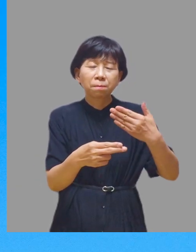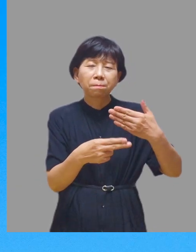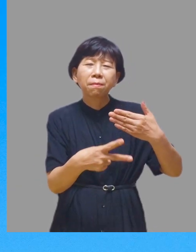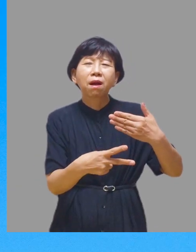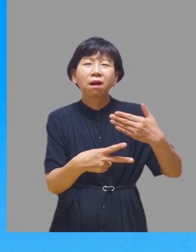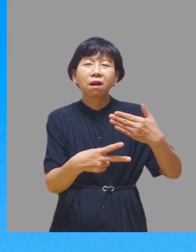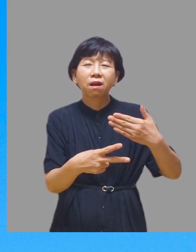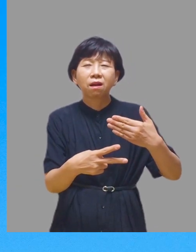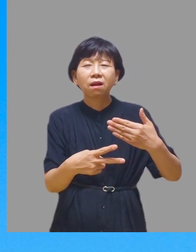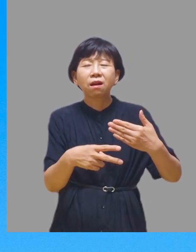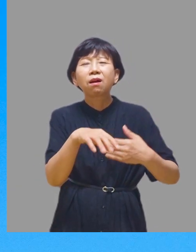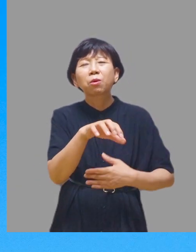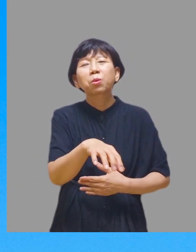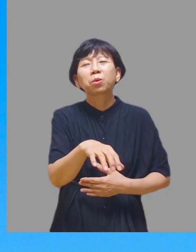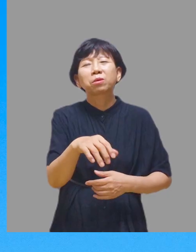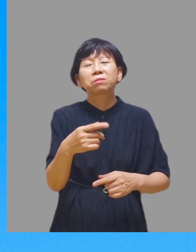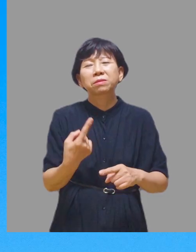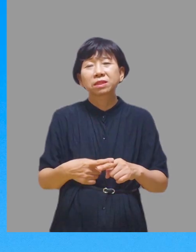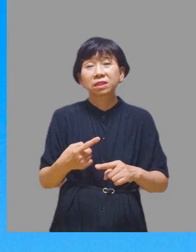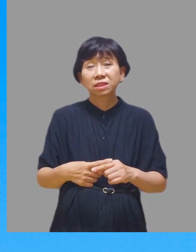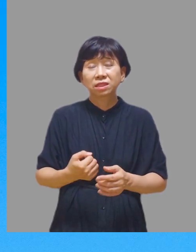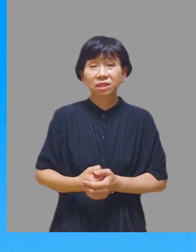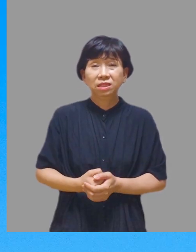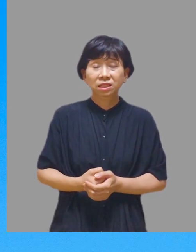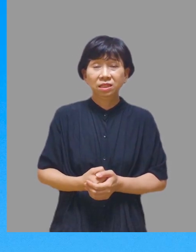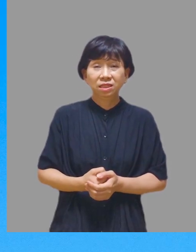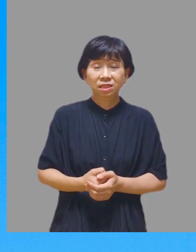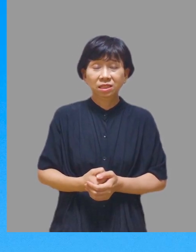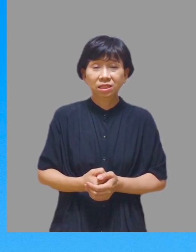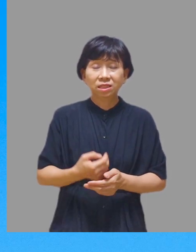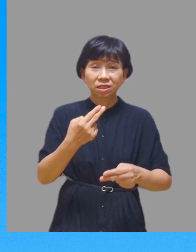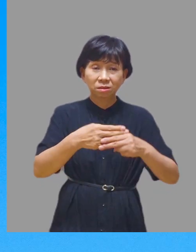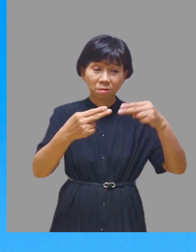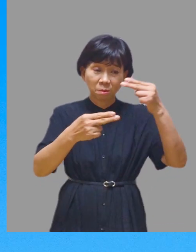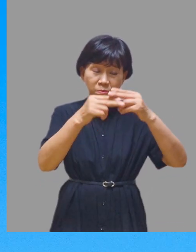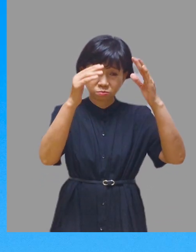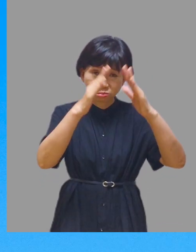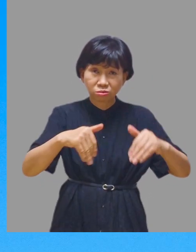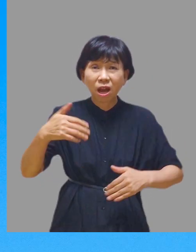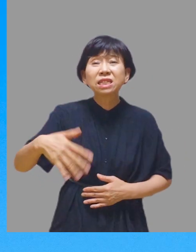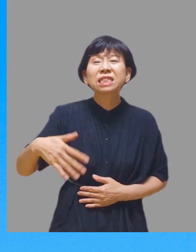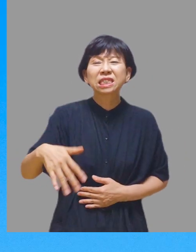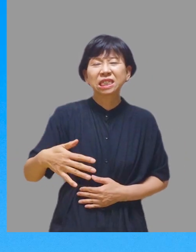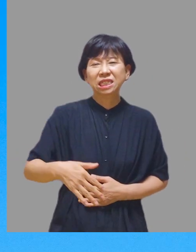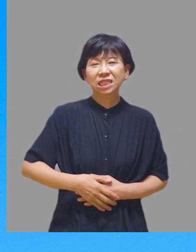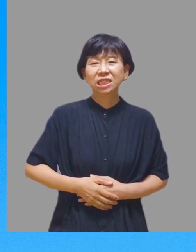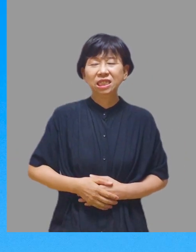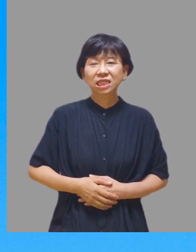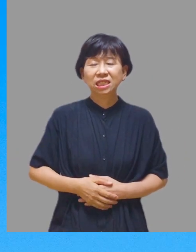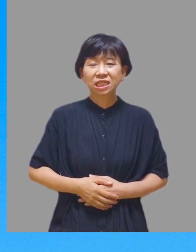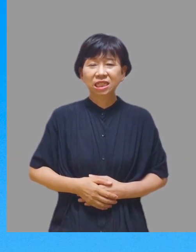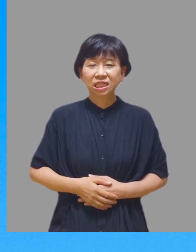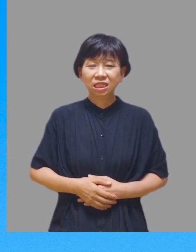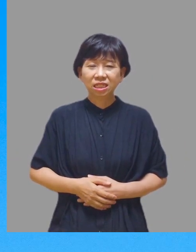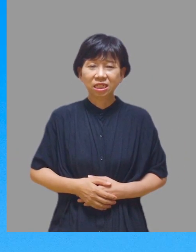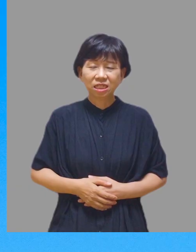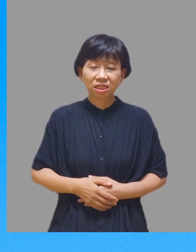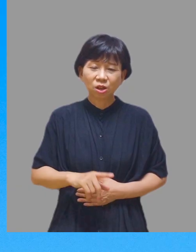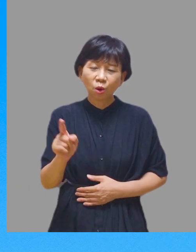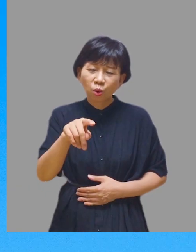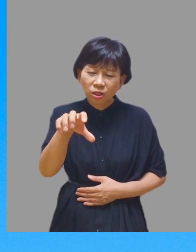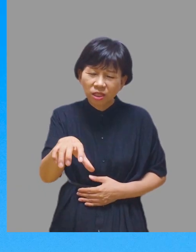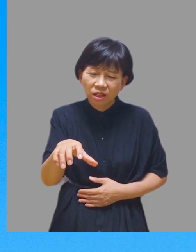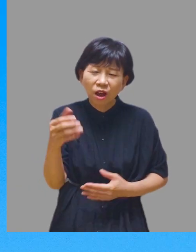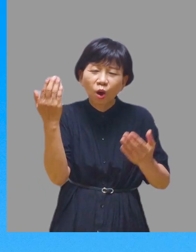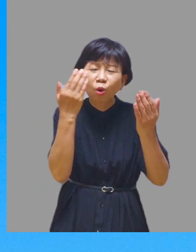여러분, 성벽 전체가 다 무너지진 않았겠지요? 성벽 전체에 다 틈이 있지는 않겠지요? 이 나라의